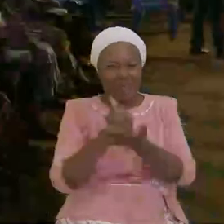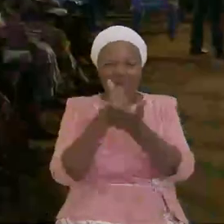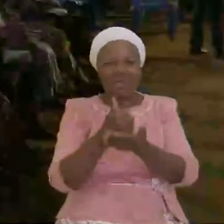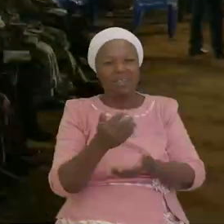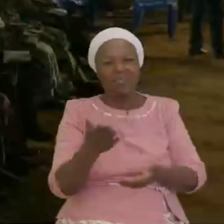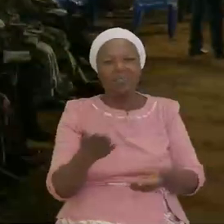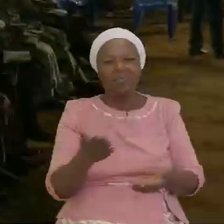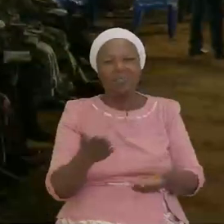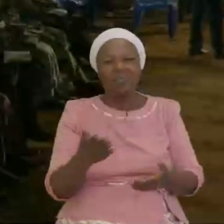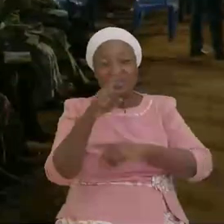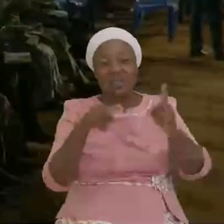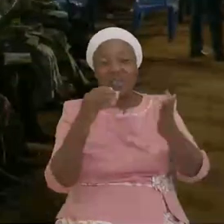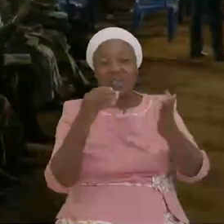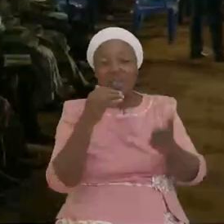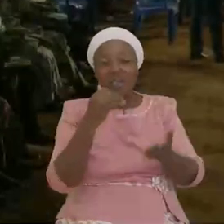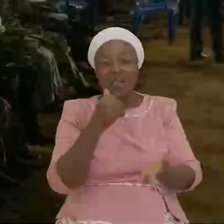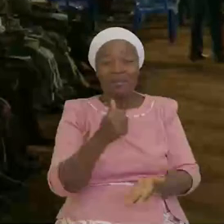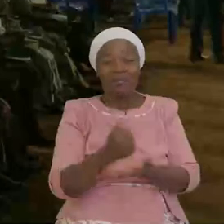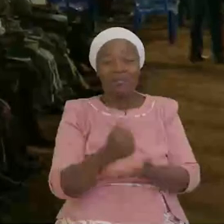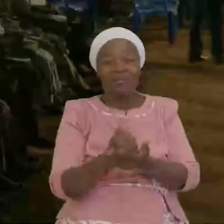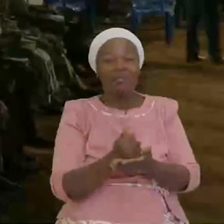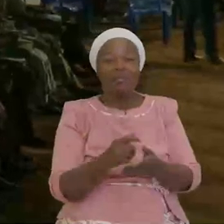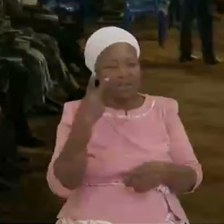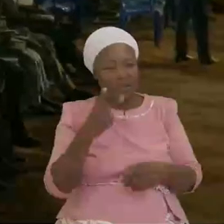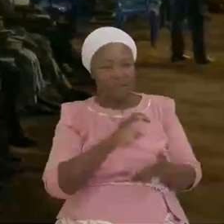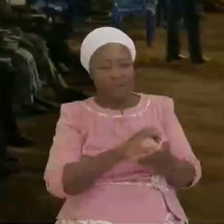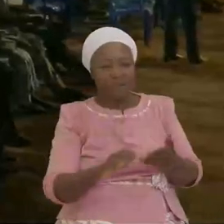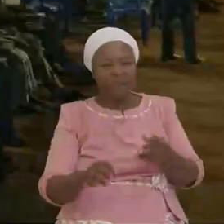Vous avez gratté un gratte-main là-bas.